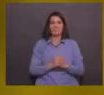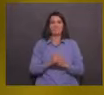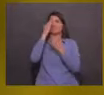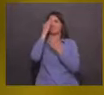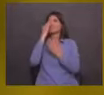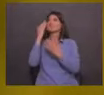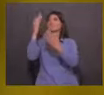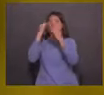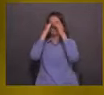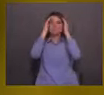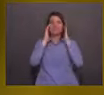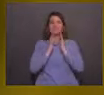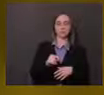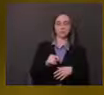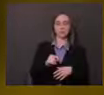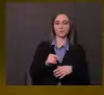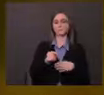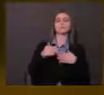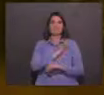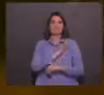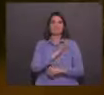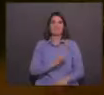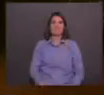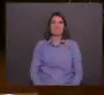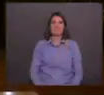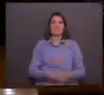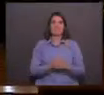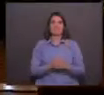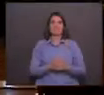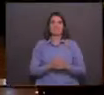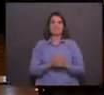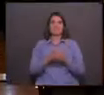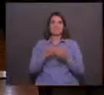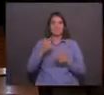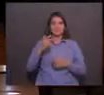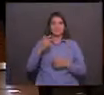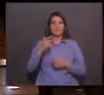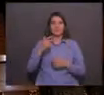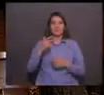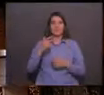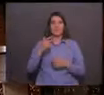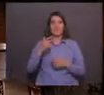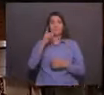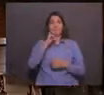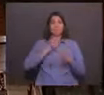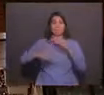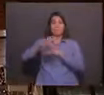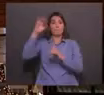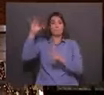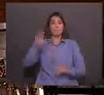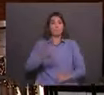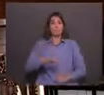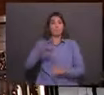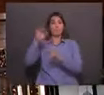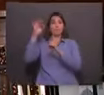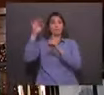Богородице Діво, радуйся, благодатна Марія, Господь з тобою, благословенна ти між жінками, і благословений плід